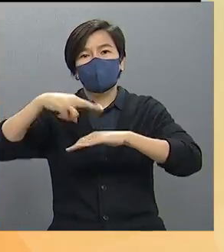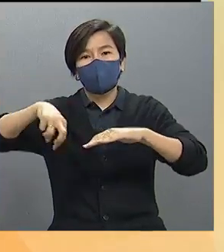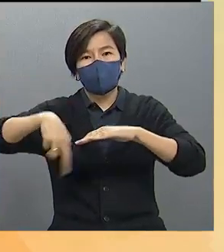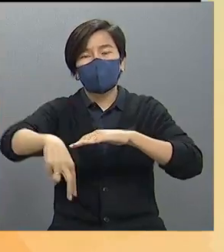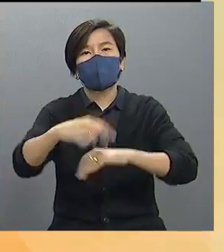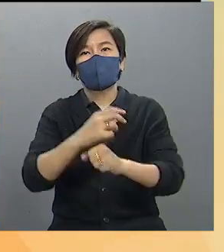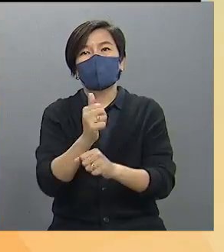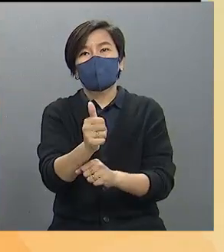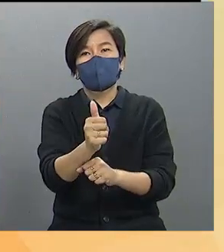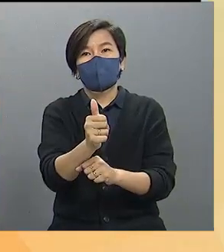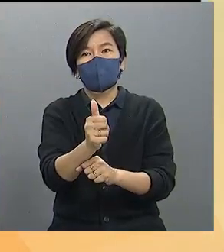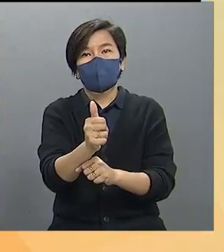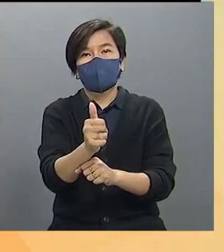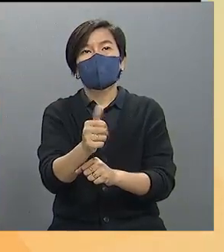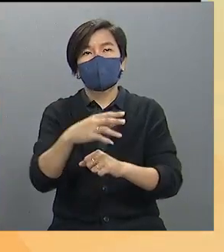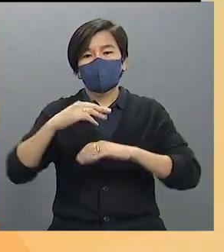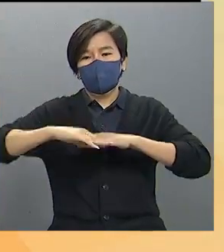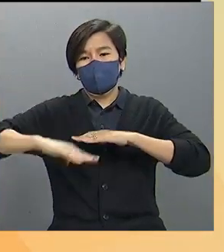ชวโ